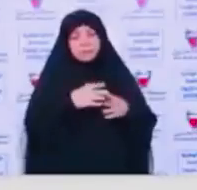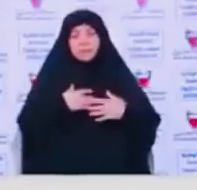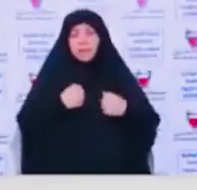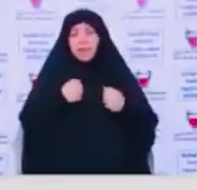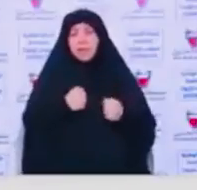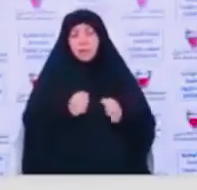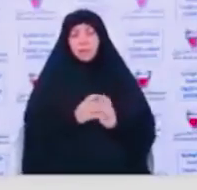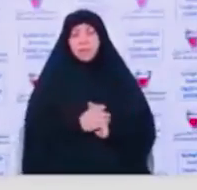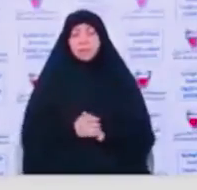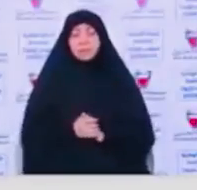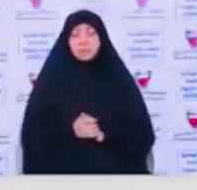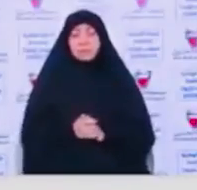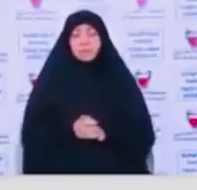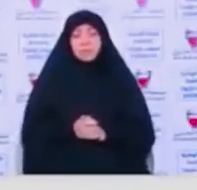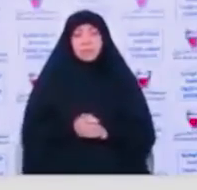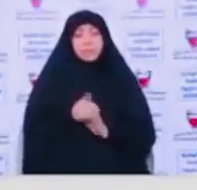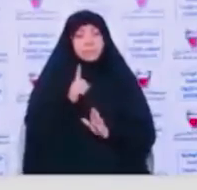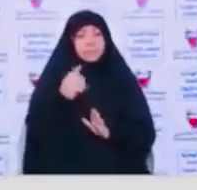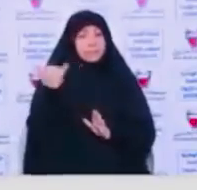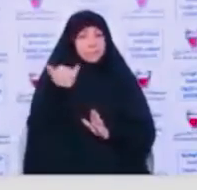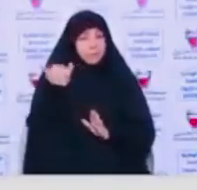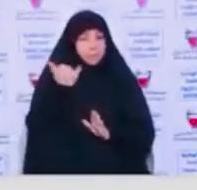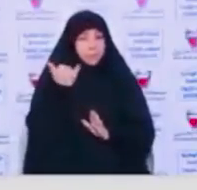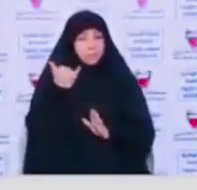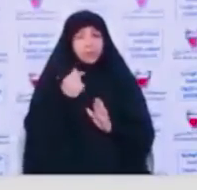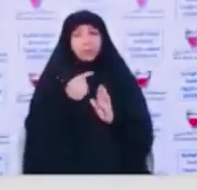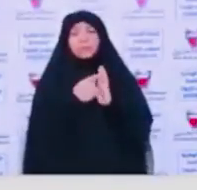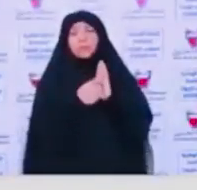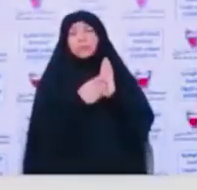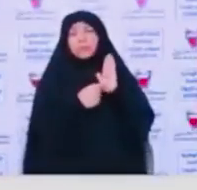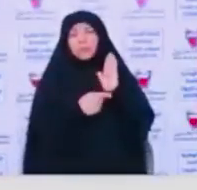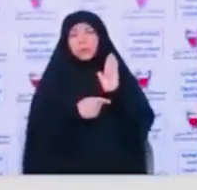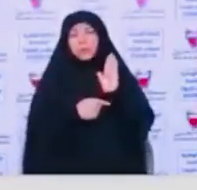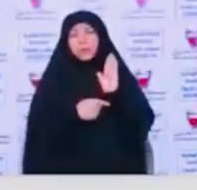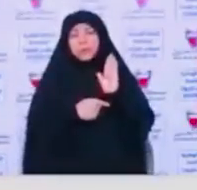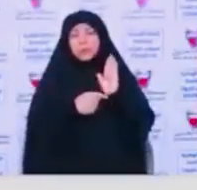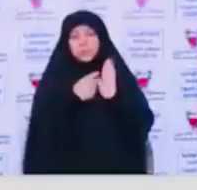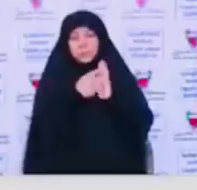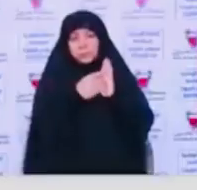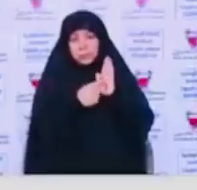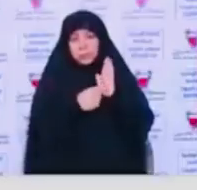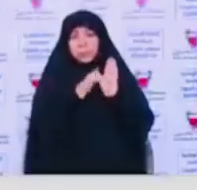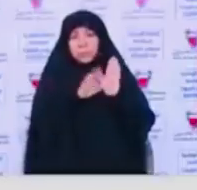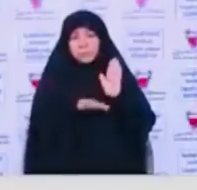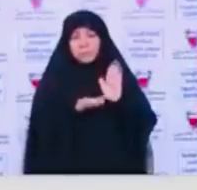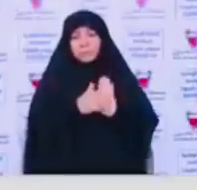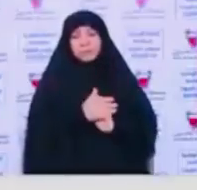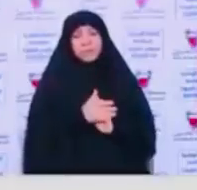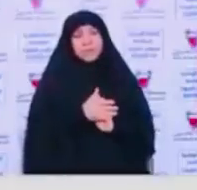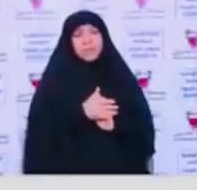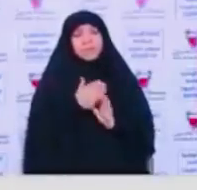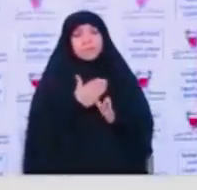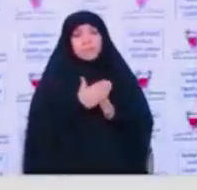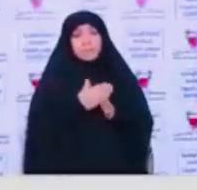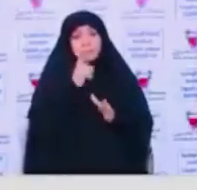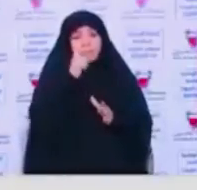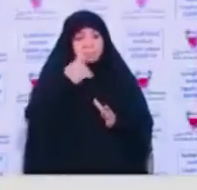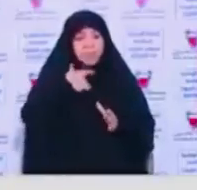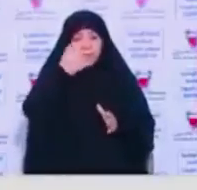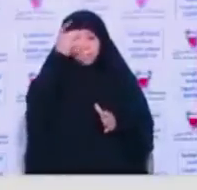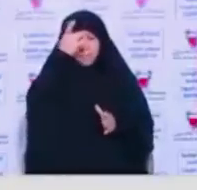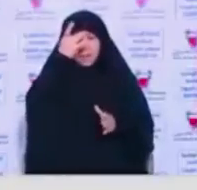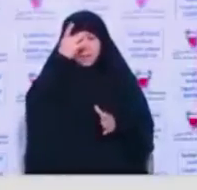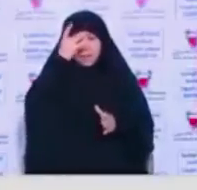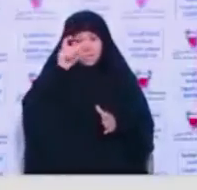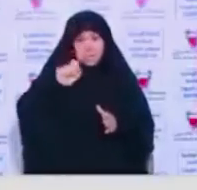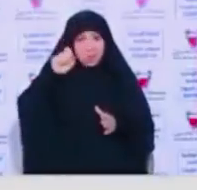تزيدها. طيب ما هي الشروط علشان حق اخواننا واخواتنا اللي بالبيت موجودين واللي الله حباهم وتعافوا، ما هي الشروط اللي تقدرون